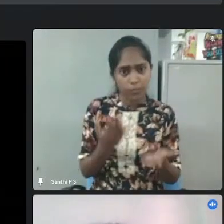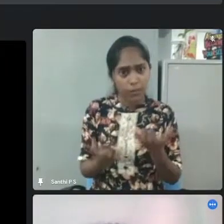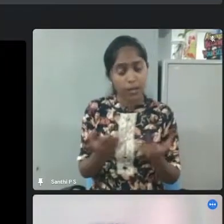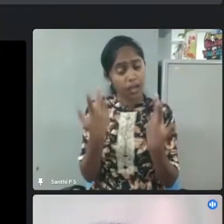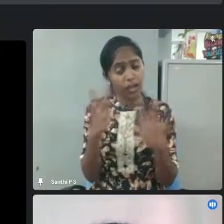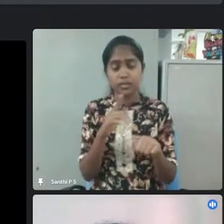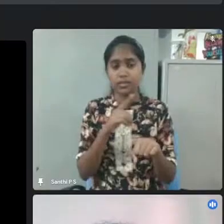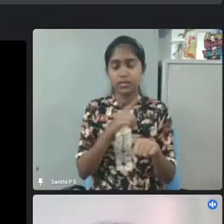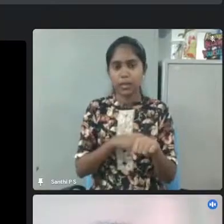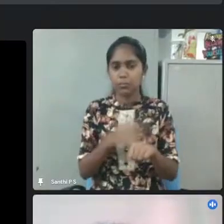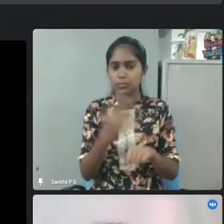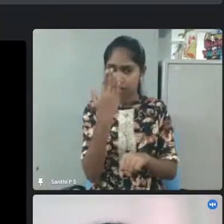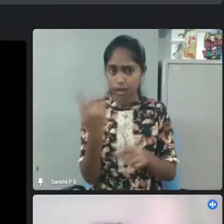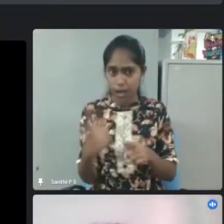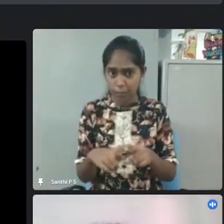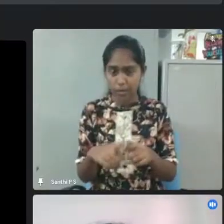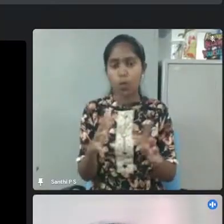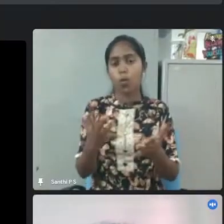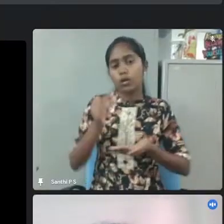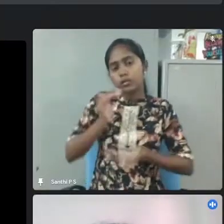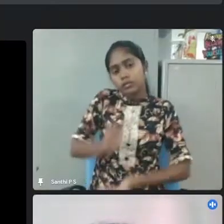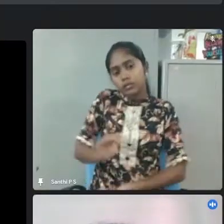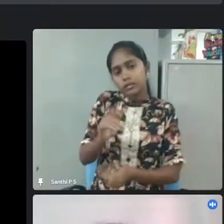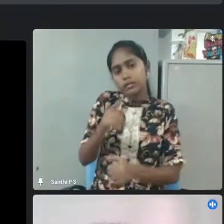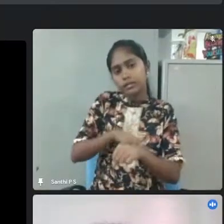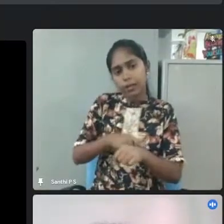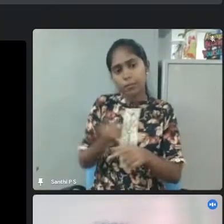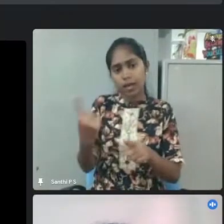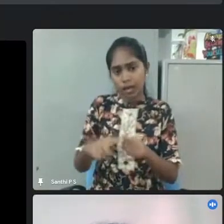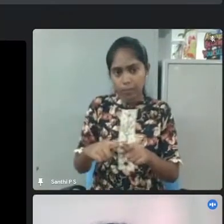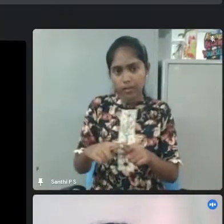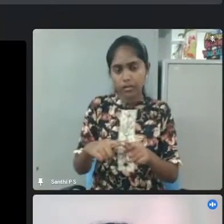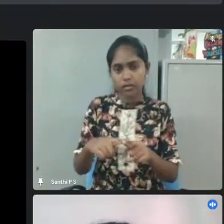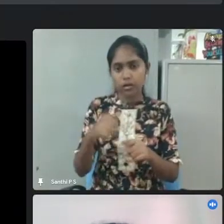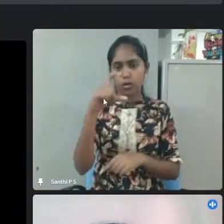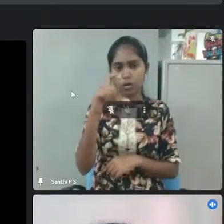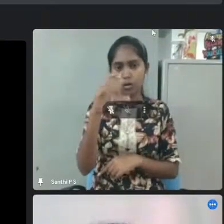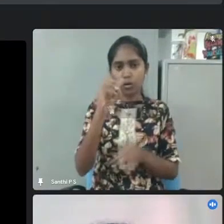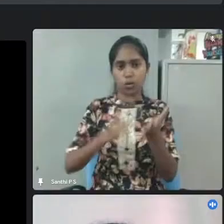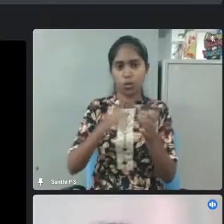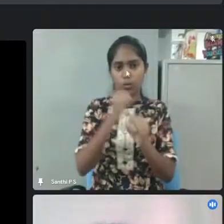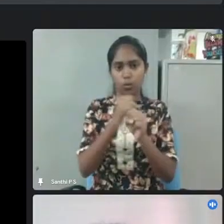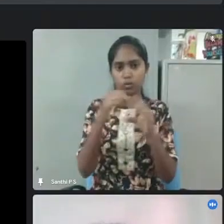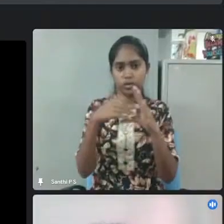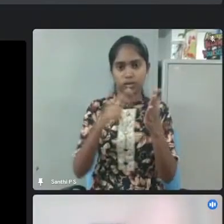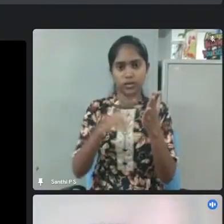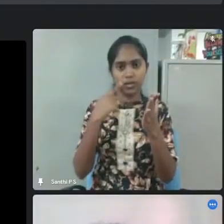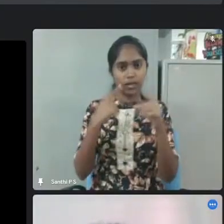സംഭവിക്കാം. ജന്മനാ തന്നെ ഉണ്ടാകാം, അതിനെ കഞ്ചനിറ്റൽ അല്ലെങ്കിൽ ജന്മനാ സംഭവിക്കുന്ന അവസ്ഥകളാവാം,